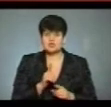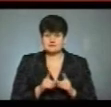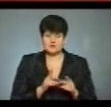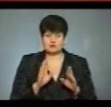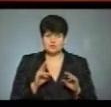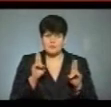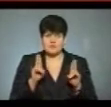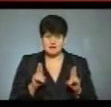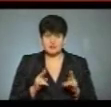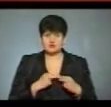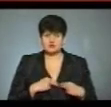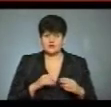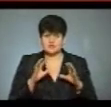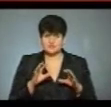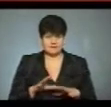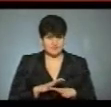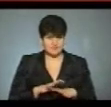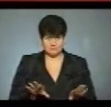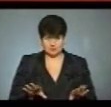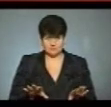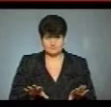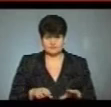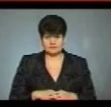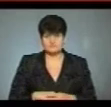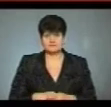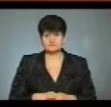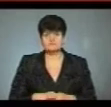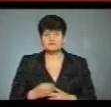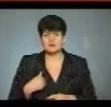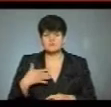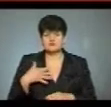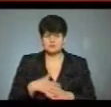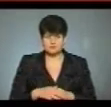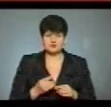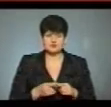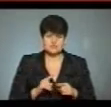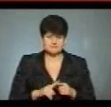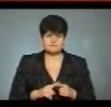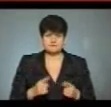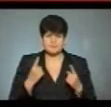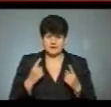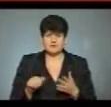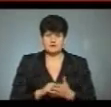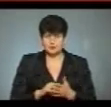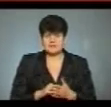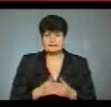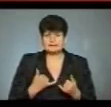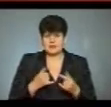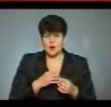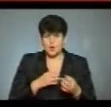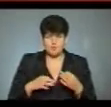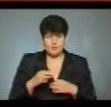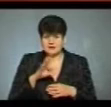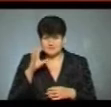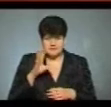правила трудового законодавства, не йшлося про виборчі компанії. Зовсім не йшлося, однозначно. Ми розуміємо, що це величезний документ для обговорення. Ми не встигнемо